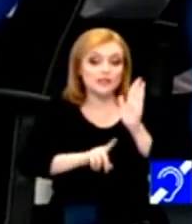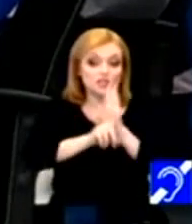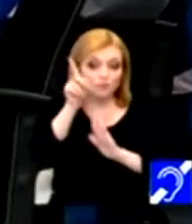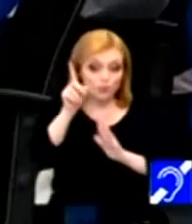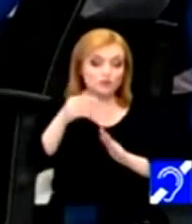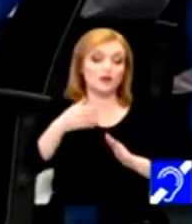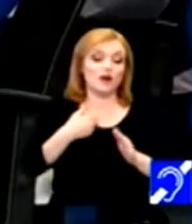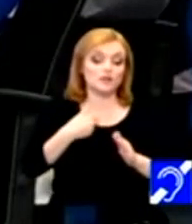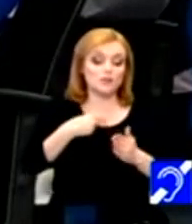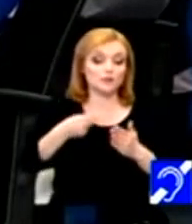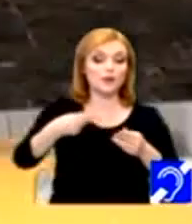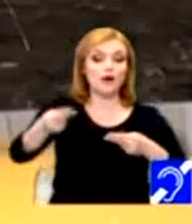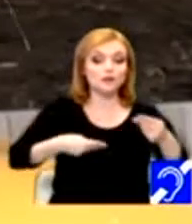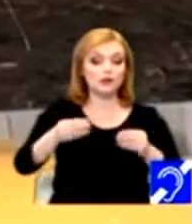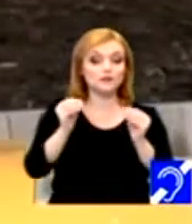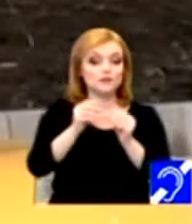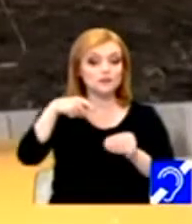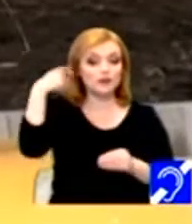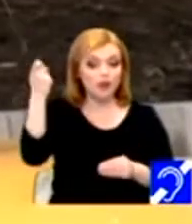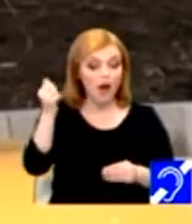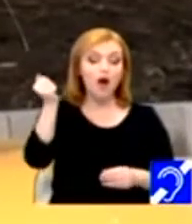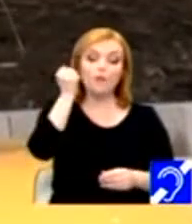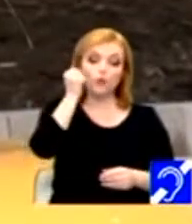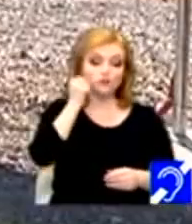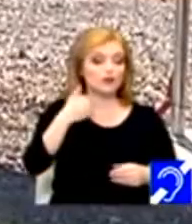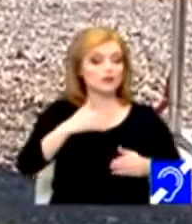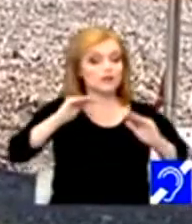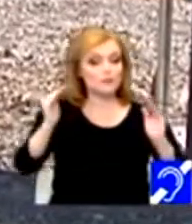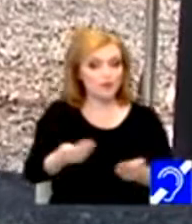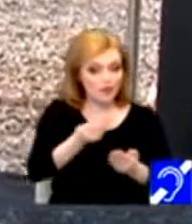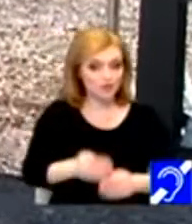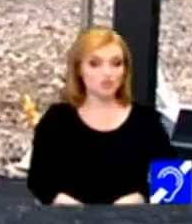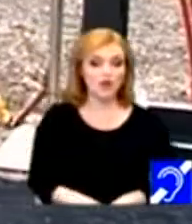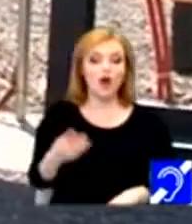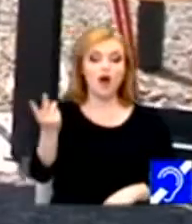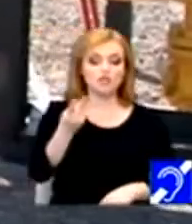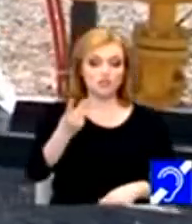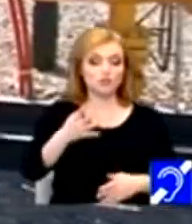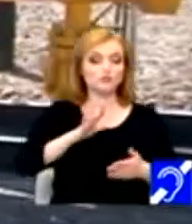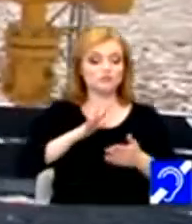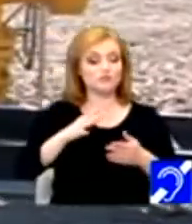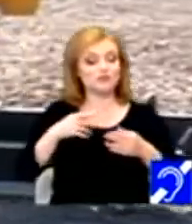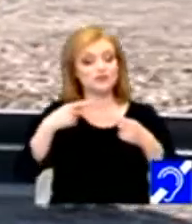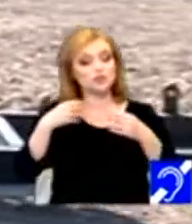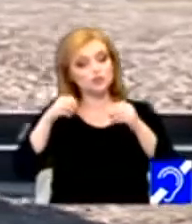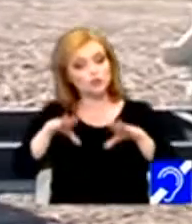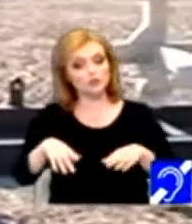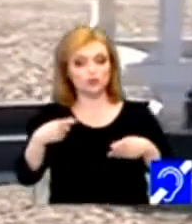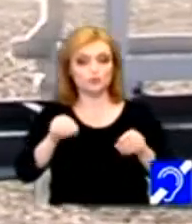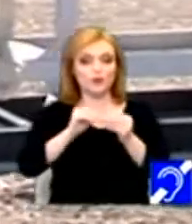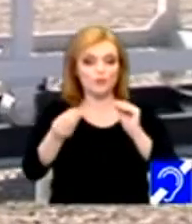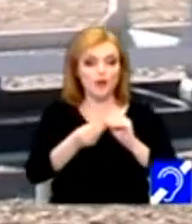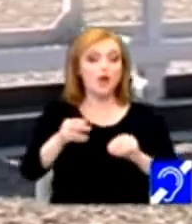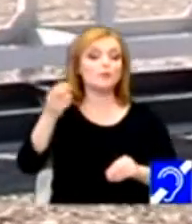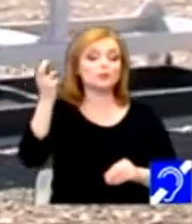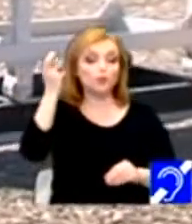10 ani, în timp ce Moscova a insistat asupra unei înțelegeri pe termen scurt. Porțile trebuie să depășească și alte disensiuni, mai ales că Ucraina